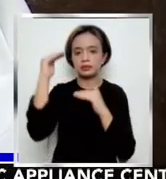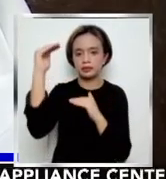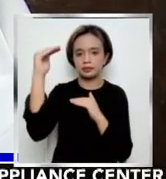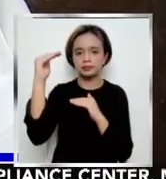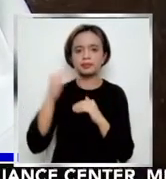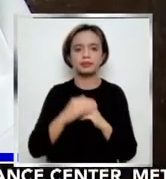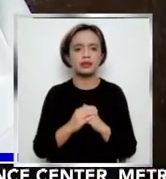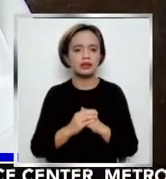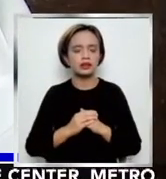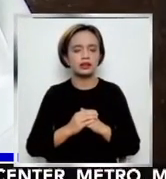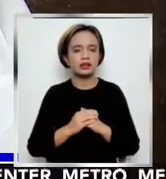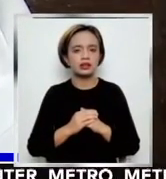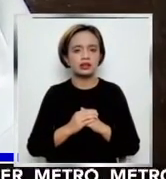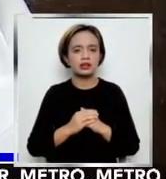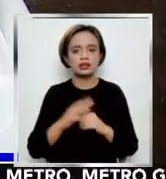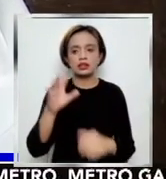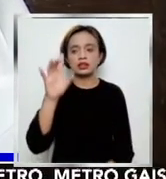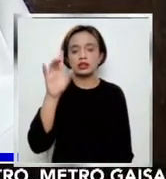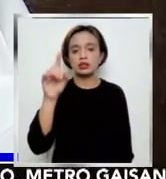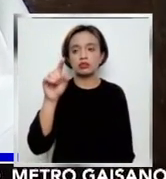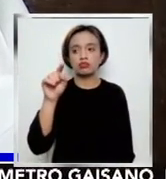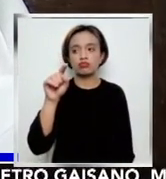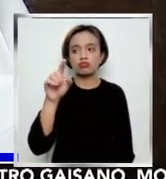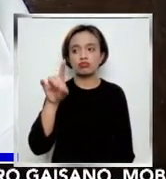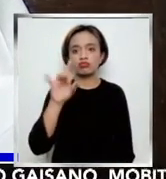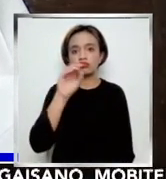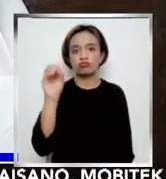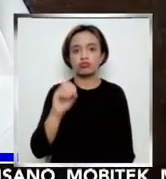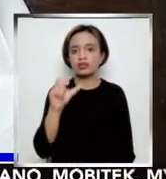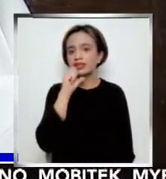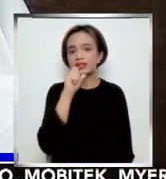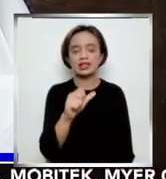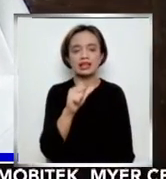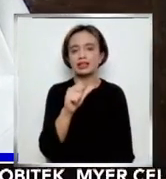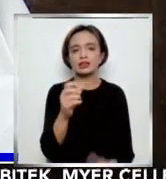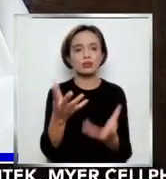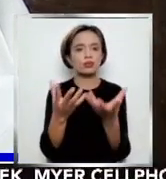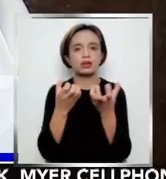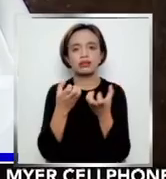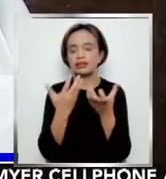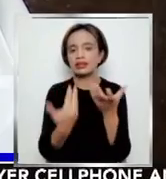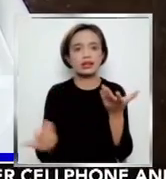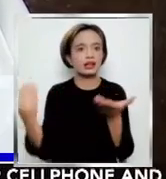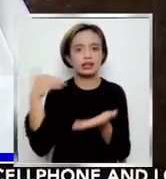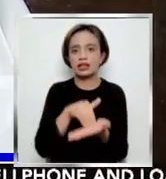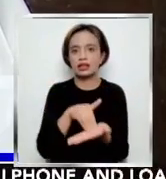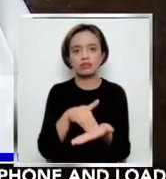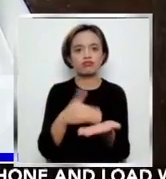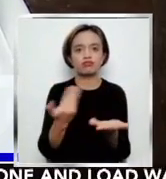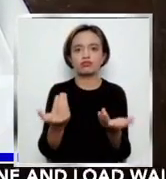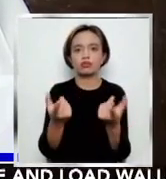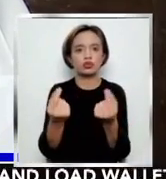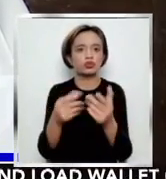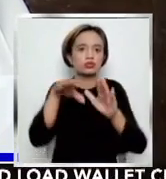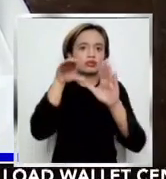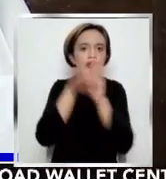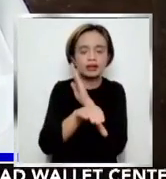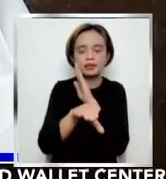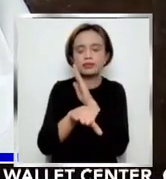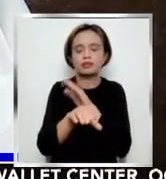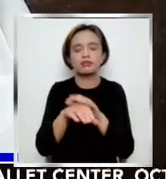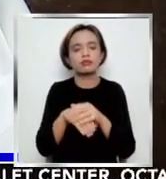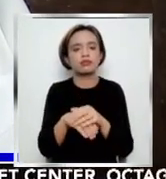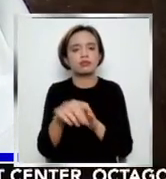a big percentage of them would not want to commit another offense or crime. So